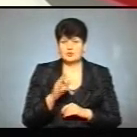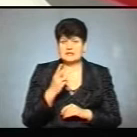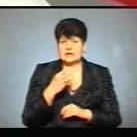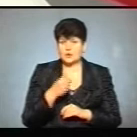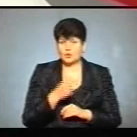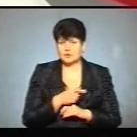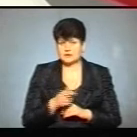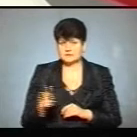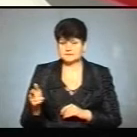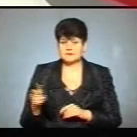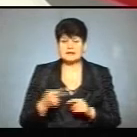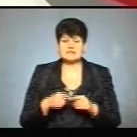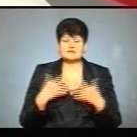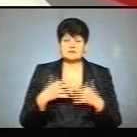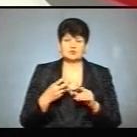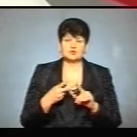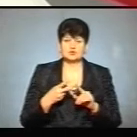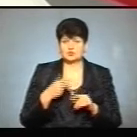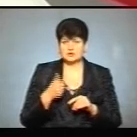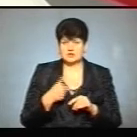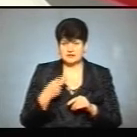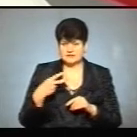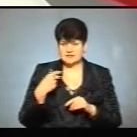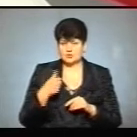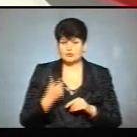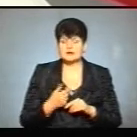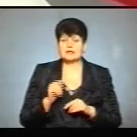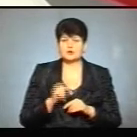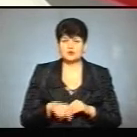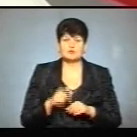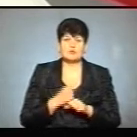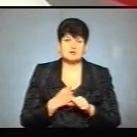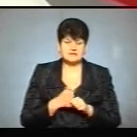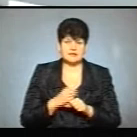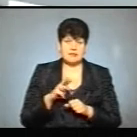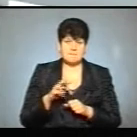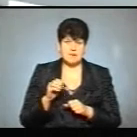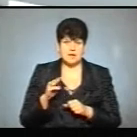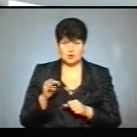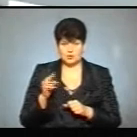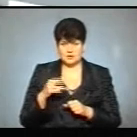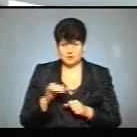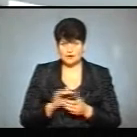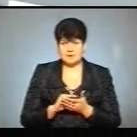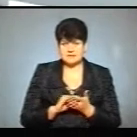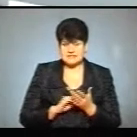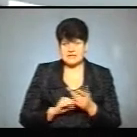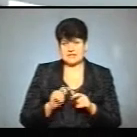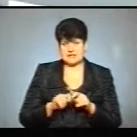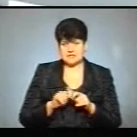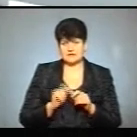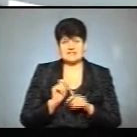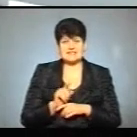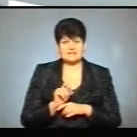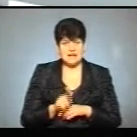роки, це вже буде другий рік в 2020 році, для того, щоб опрацювати методики, написання тестових